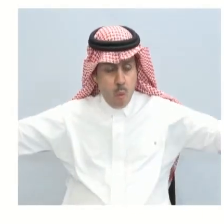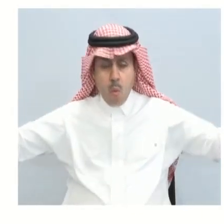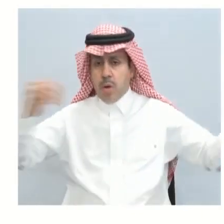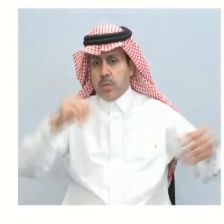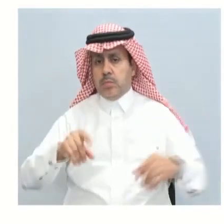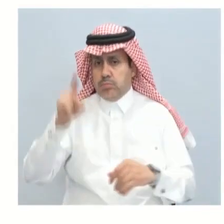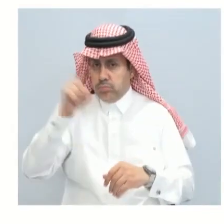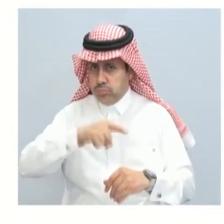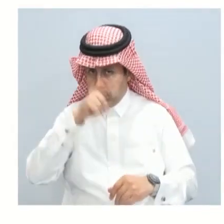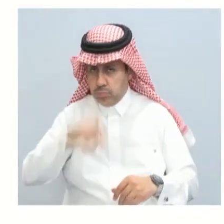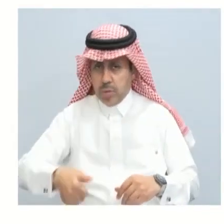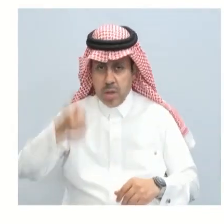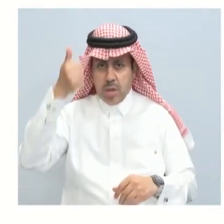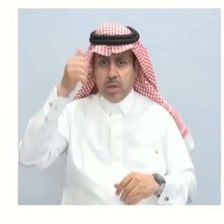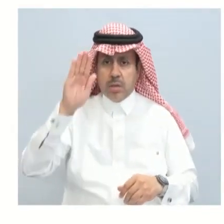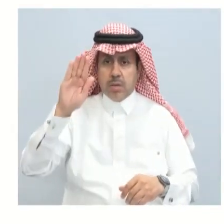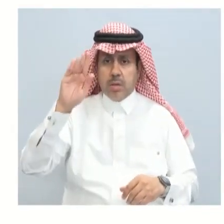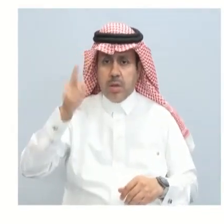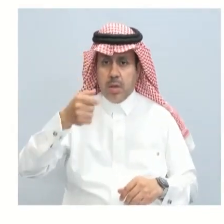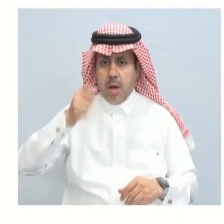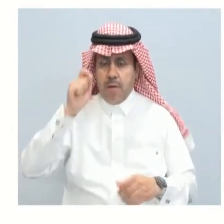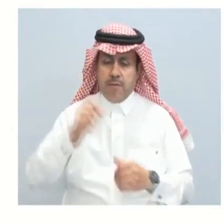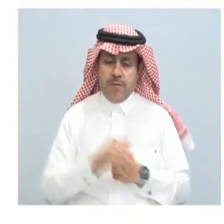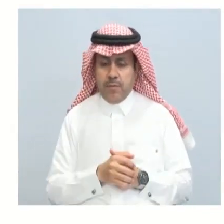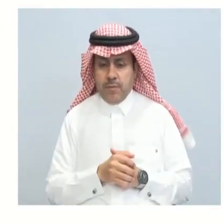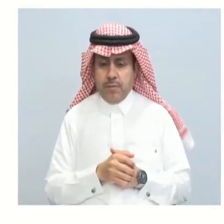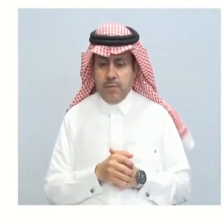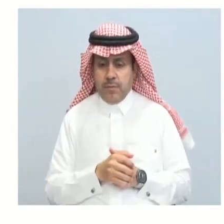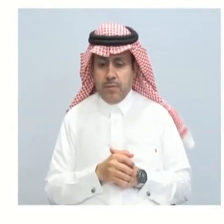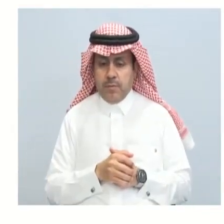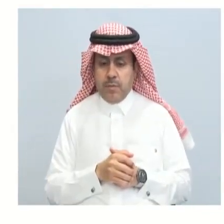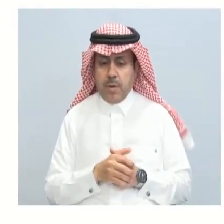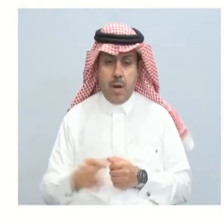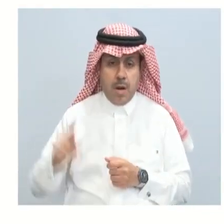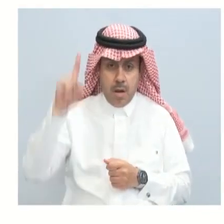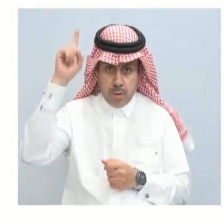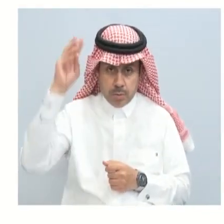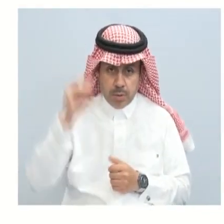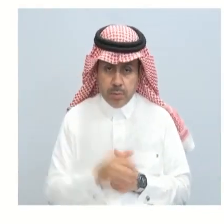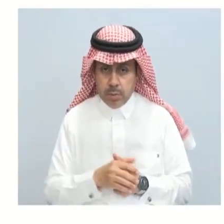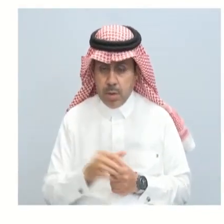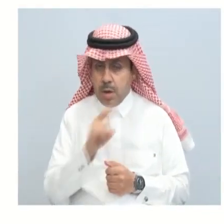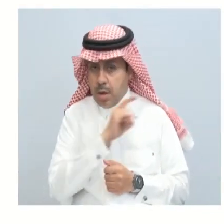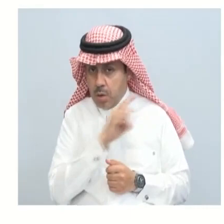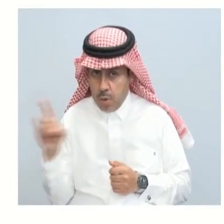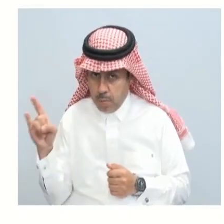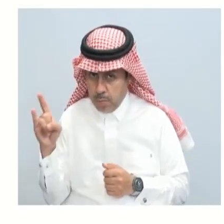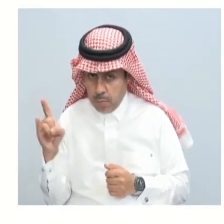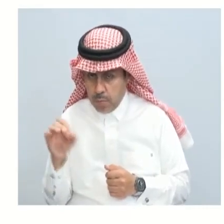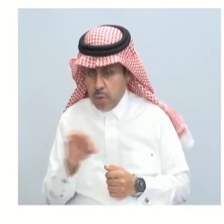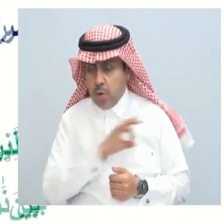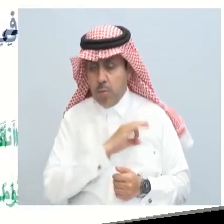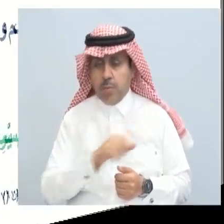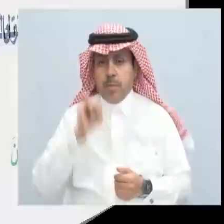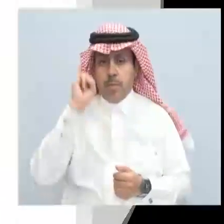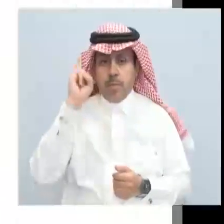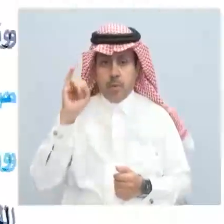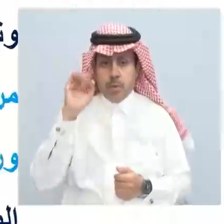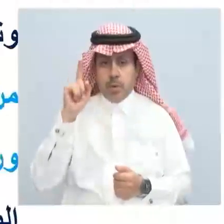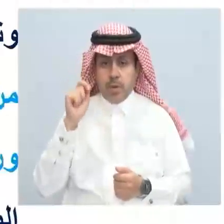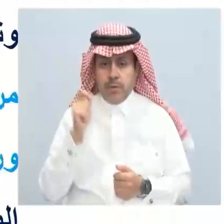ولم يقتروا وكان بين ذلك قوامه بل قال ان الله لا يحب المسرفين فنهى عن